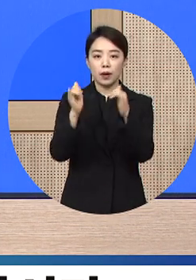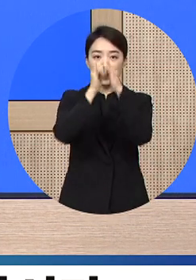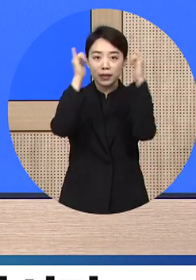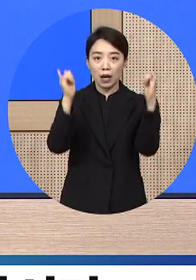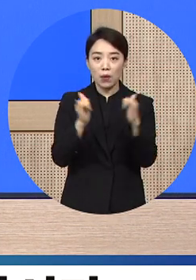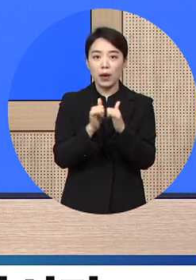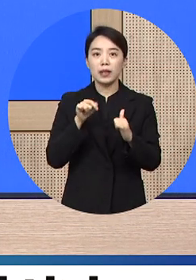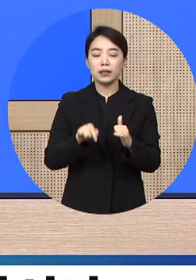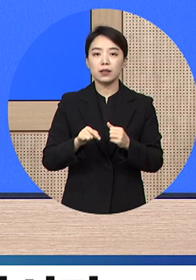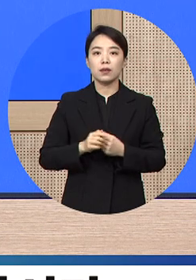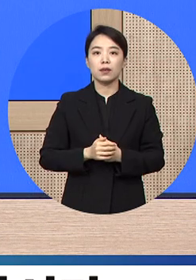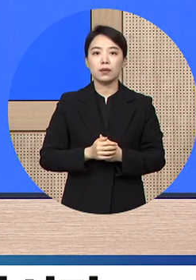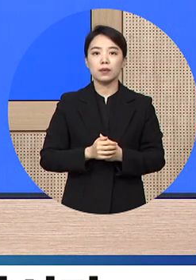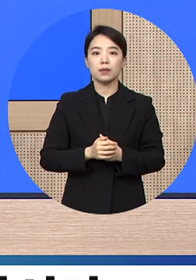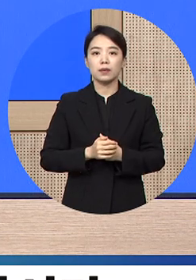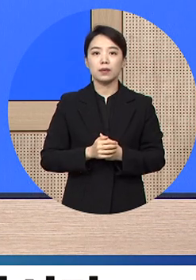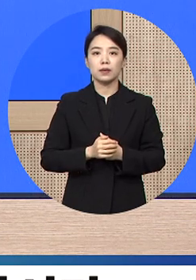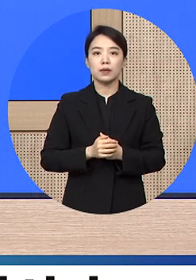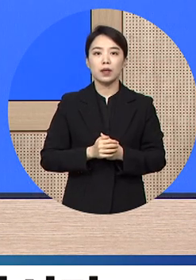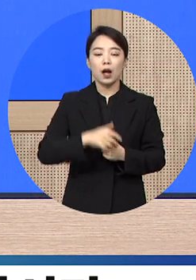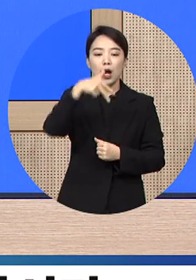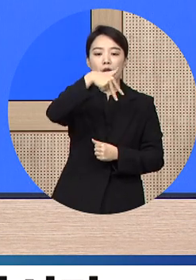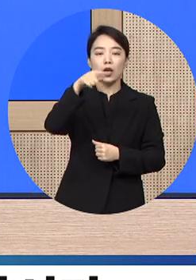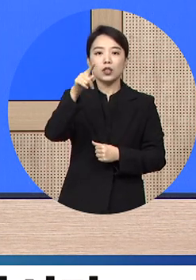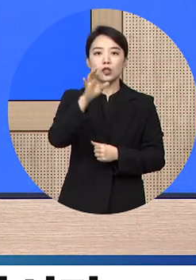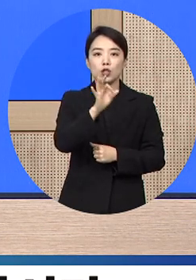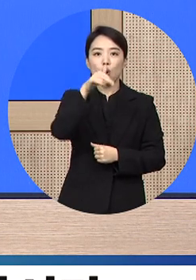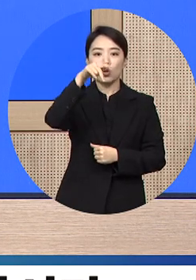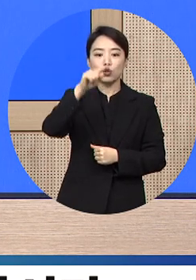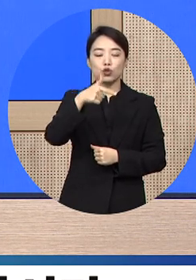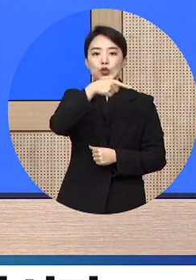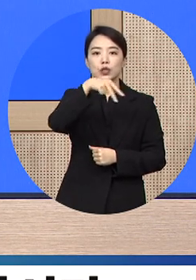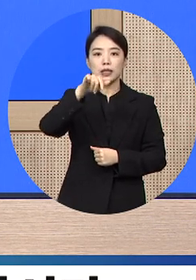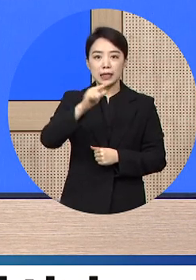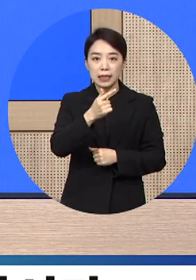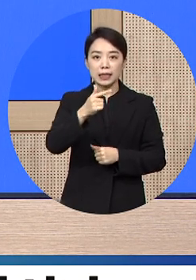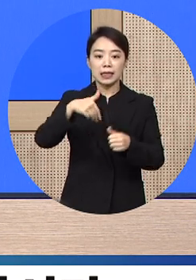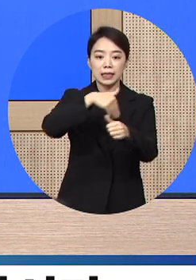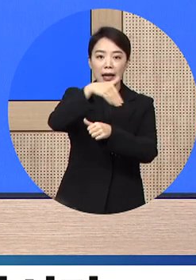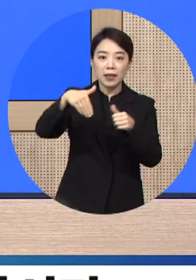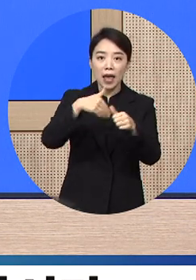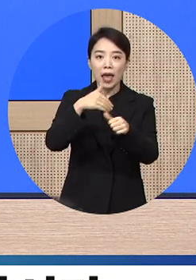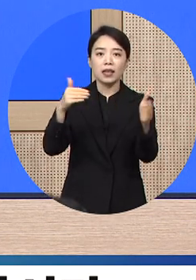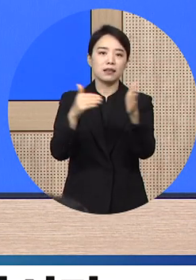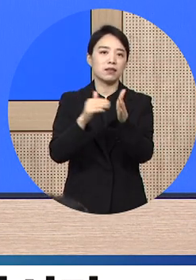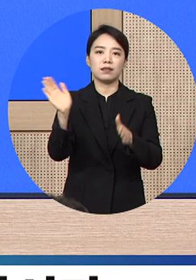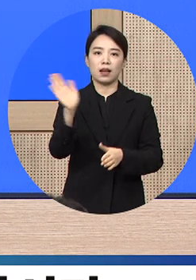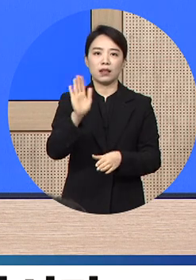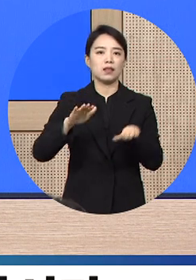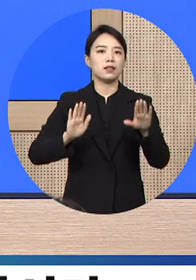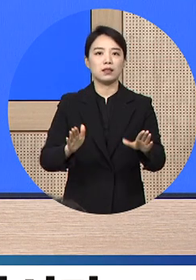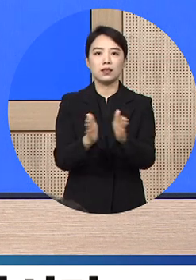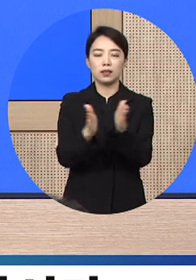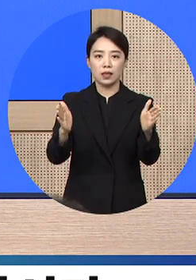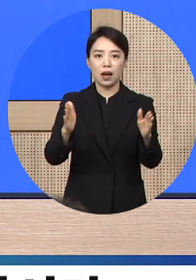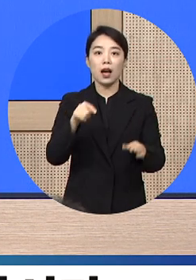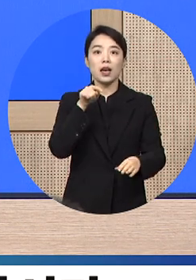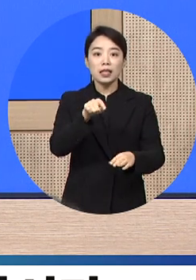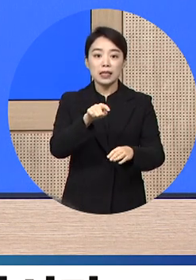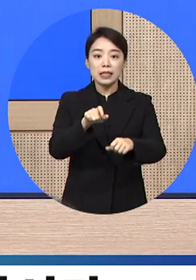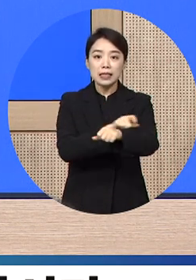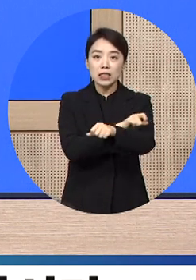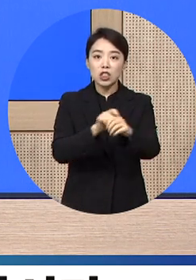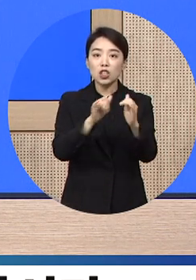사회에서 이른바 정순신 사태는 끝이 아니라 이제 시작에 불과합니다. 이 특정인의